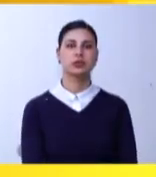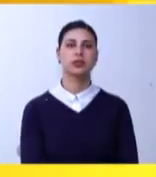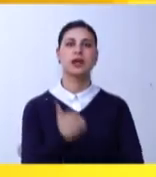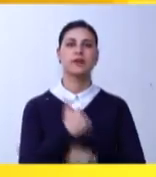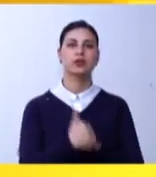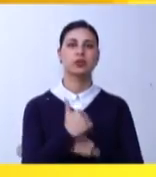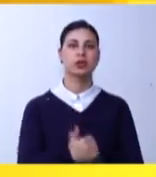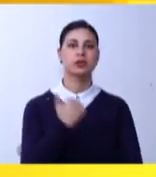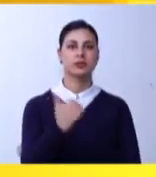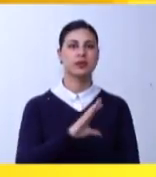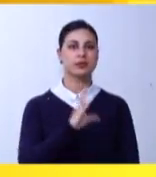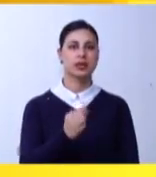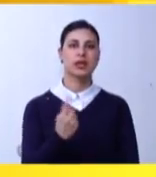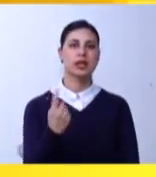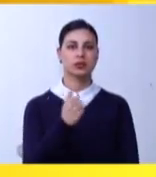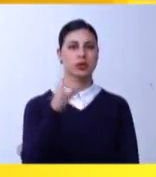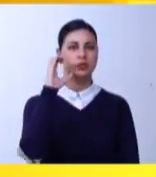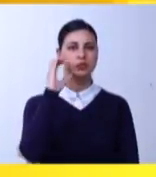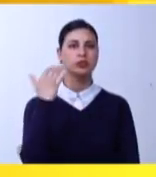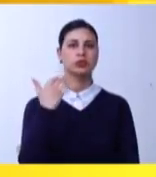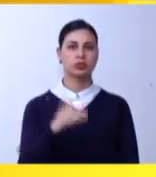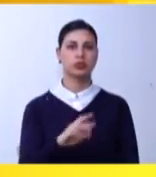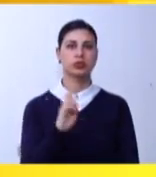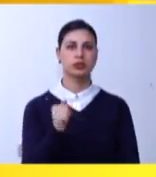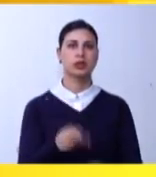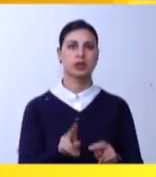ვიქტორინა თქვენ უკვე მთელი კვირის განმავლობაში მოისმინეთ, ამიტომ